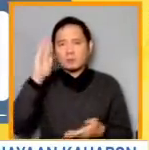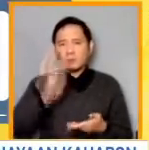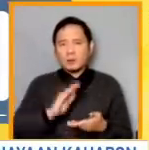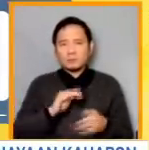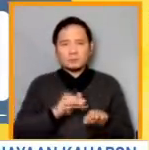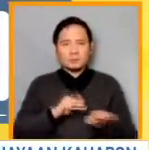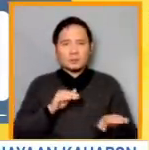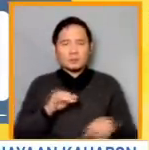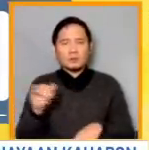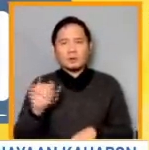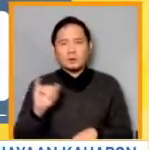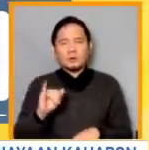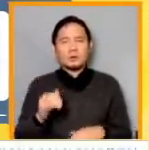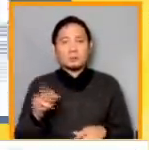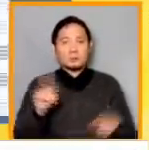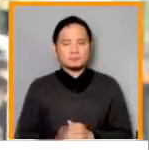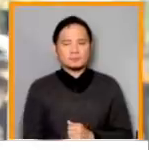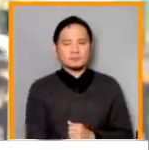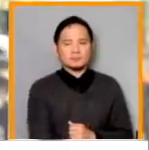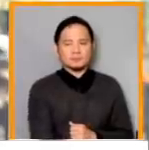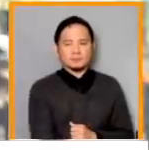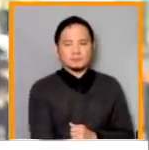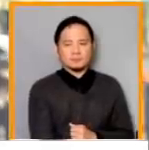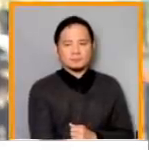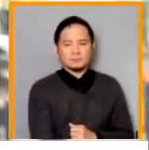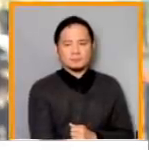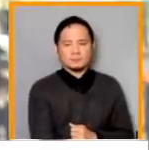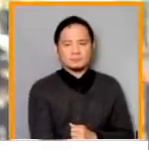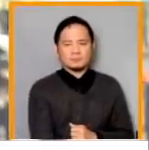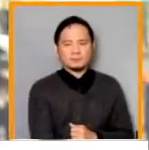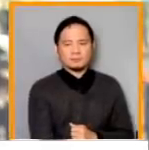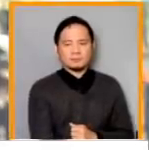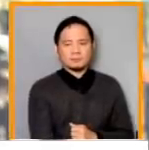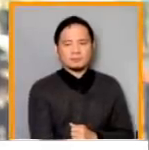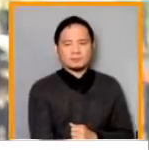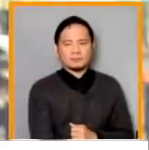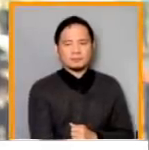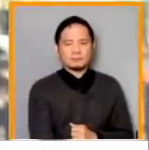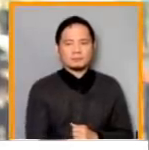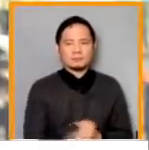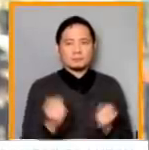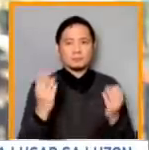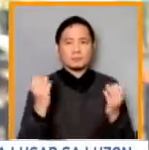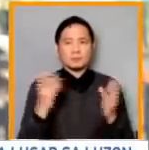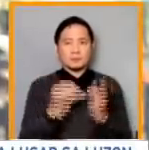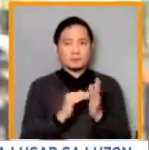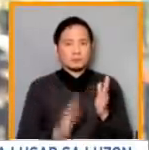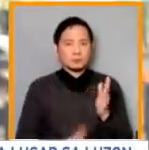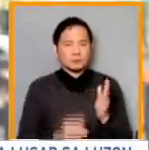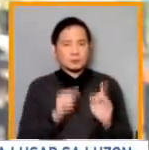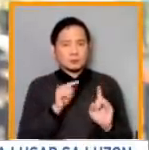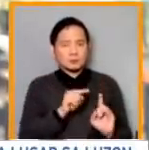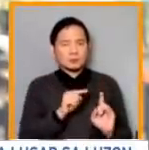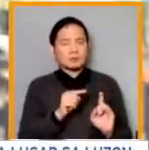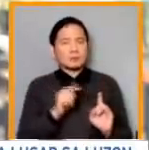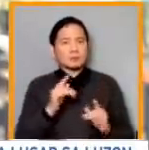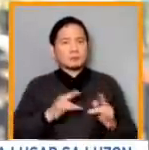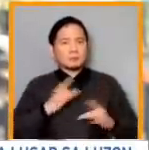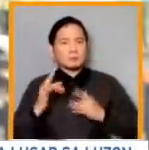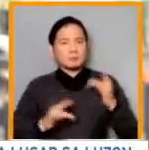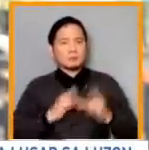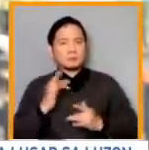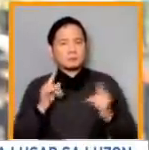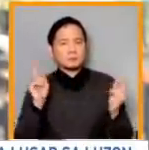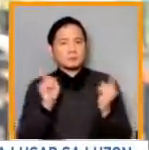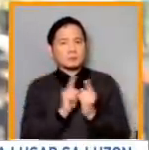maaga pang makakauwi ang mga empleyado. Maraming estudyante sa bigdang personal na makasama ang mga kaklase sa face-to-face classes. Pero